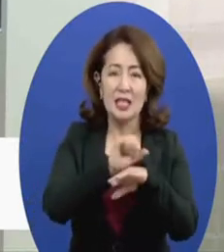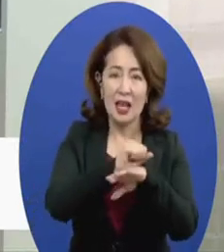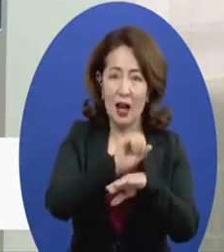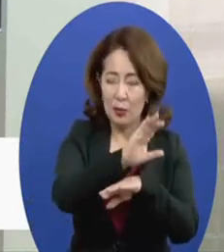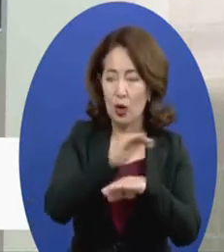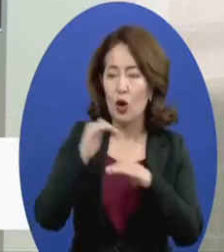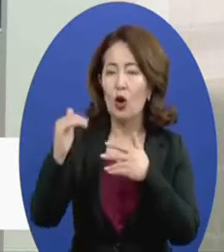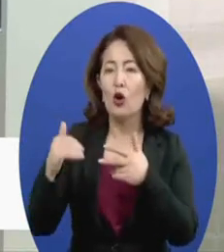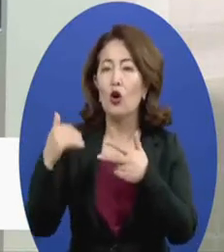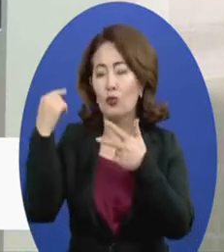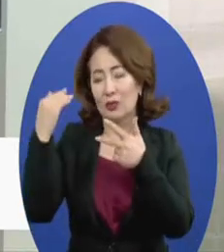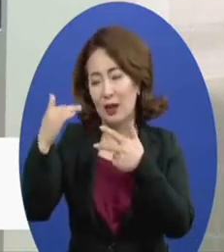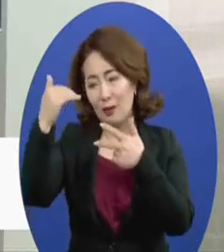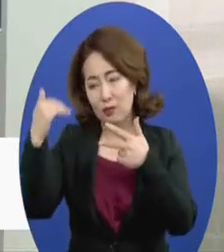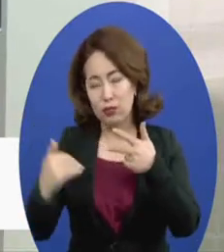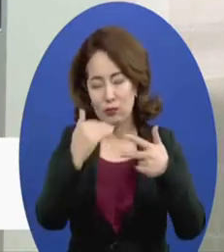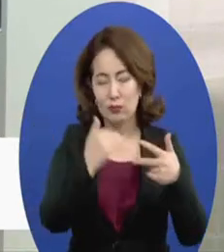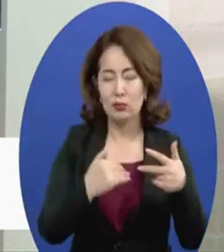зэрэгт хишгсэн байдлаар